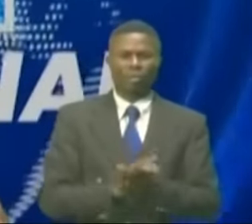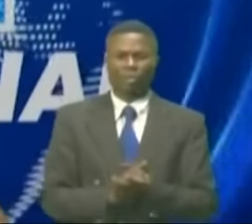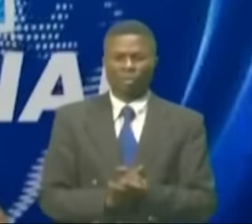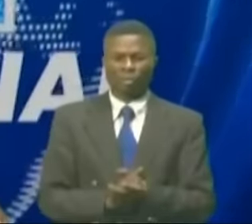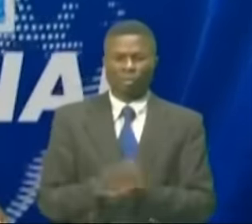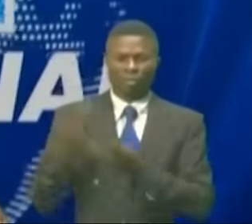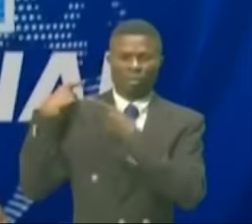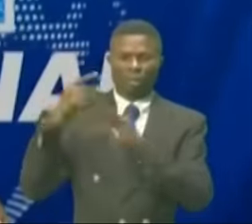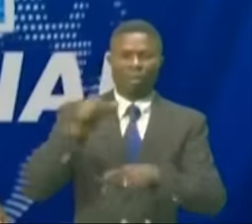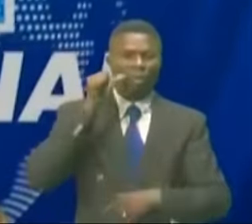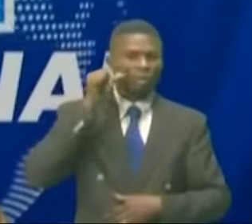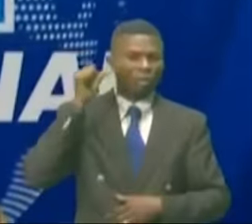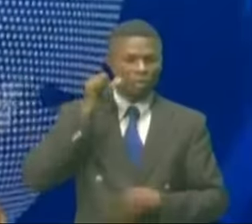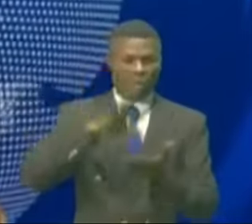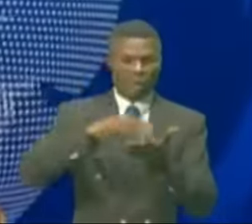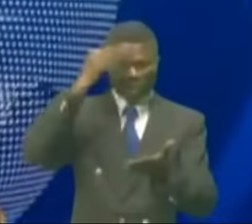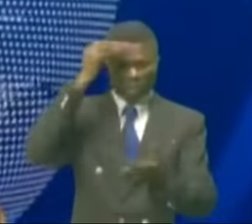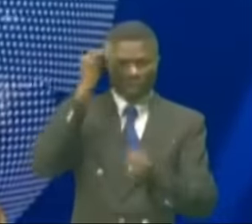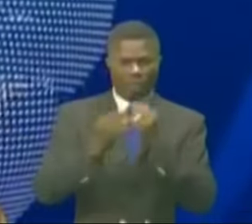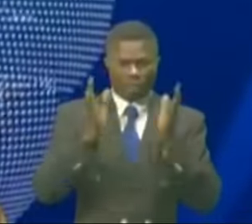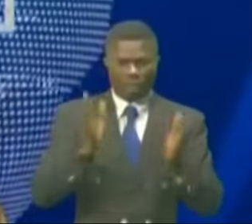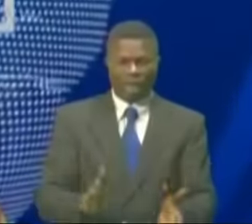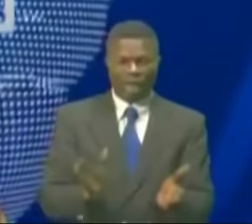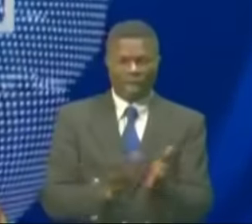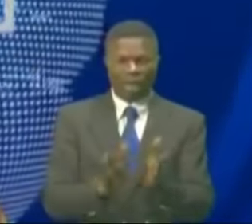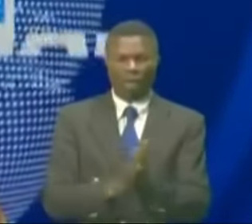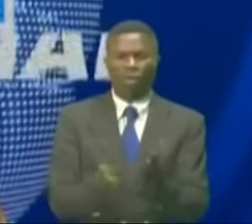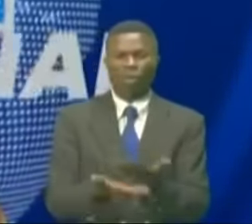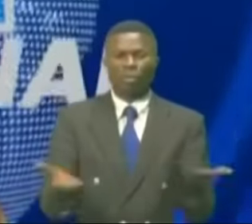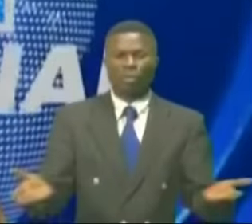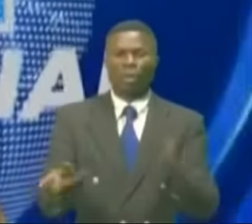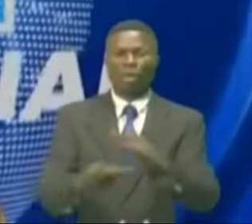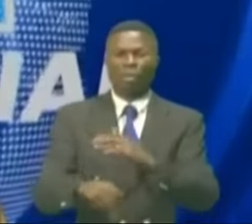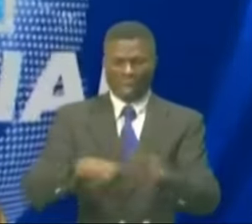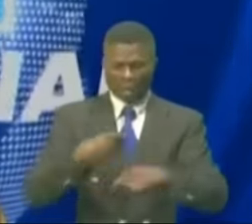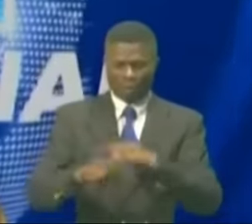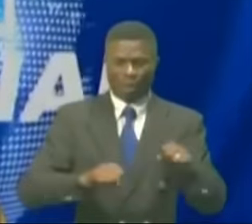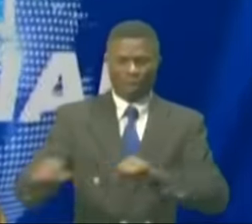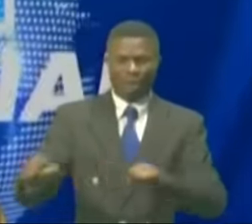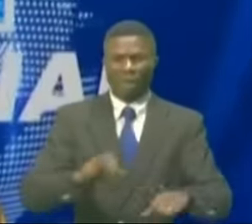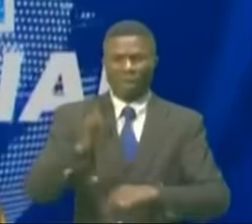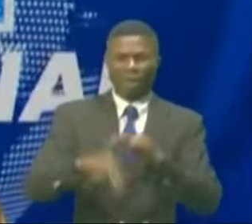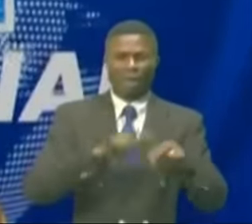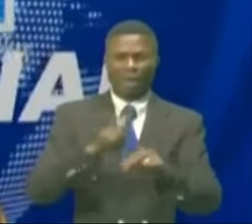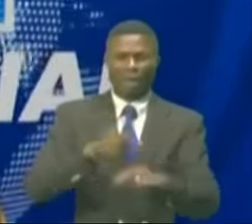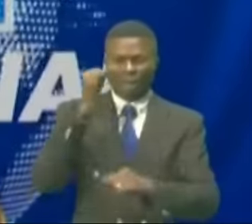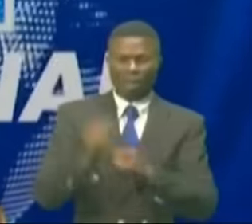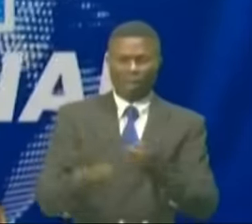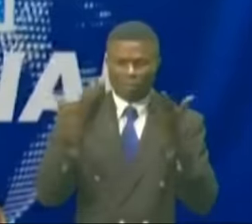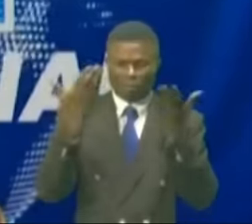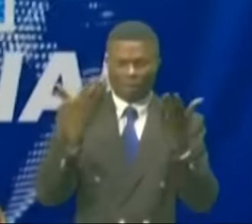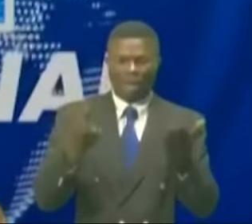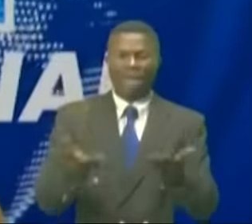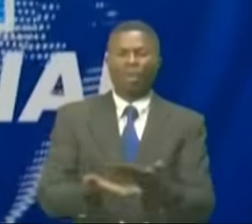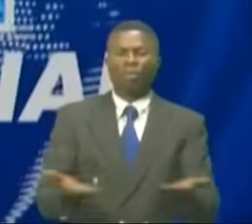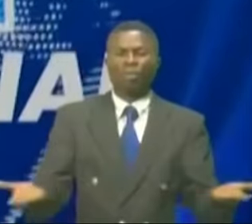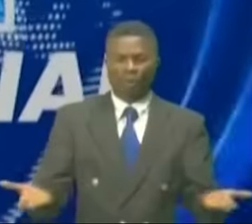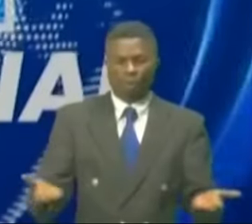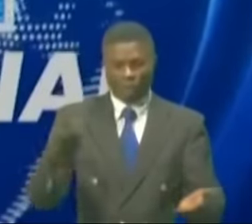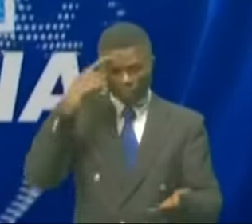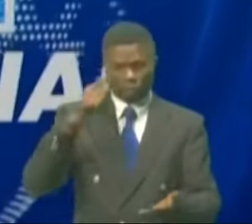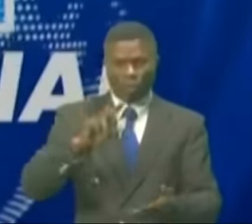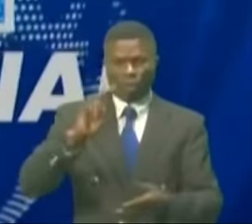C'est depuis hier que les élèves finalistes du primaire ont passé leur examen national de fin d'études primaires. Pour